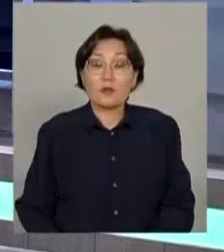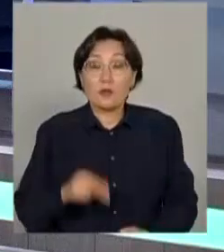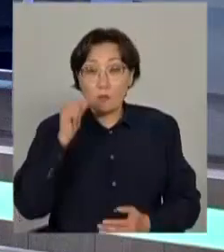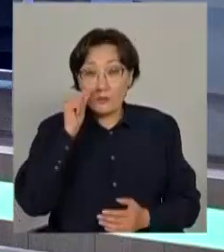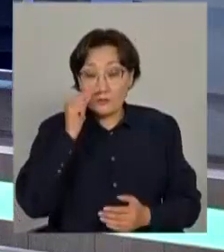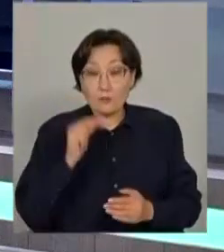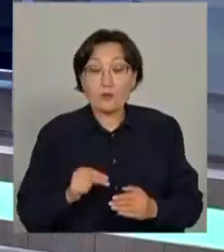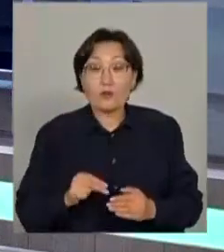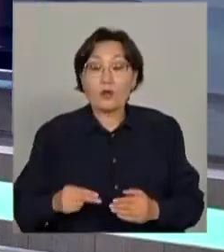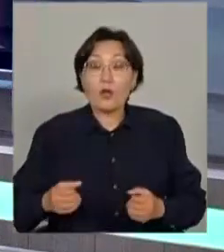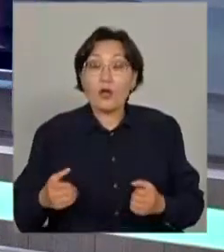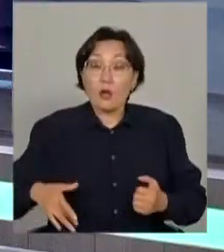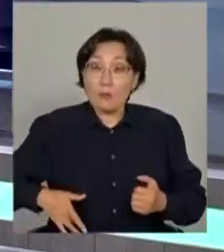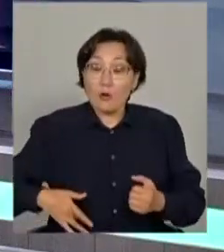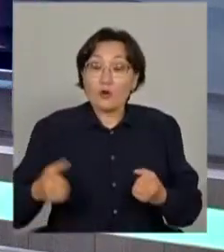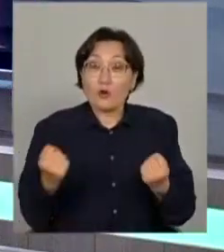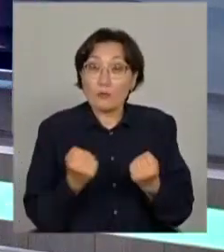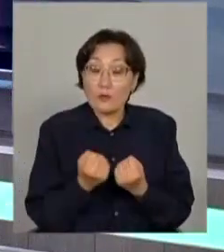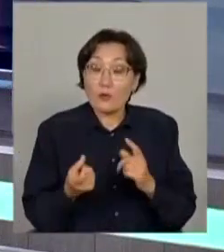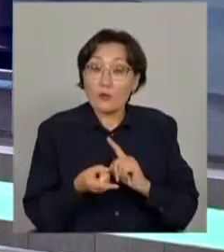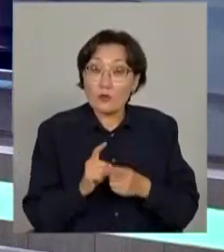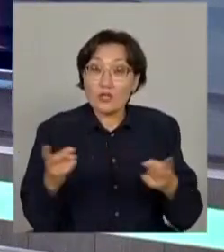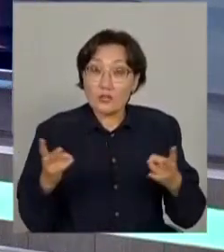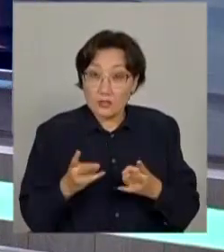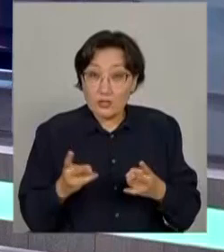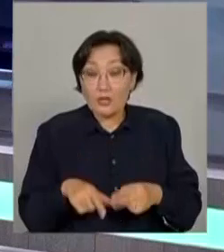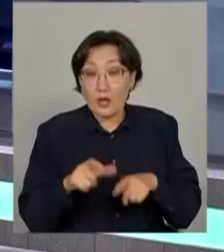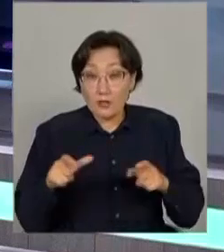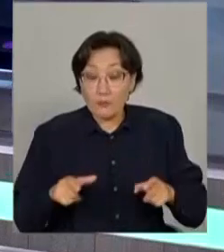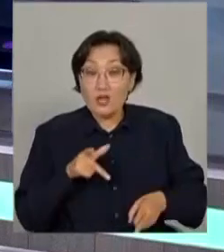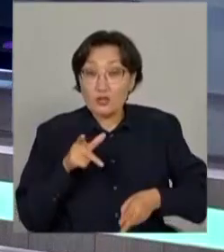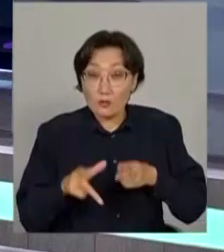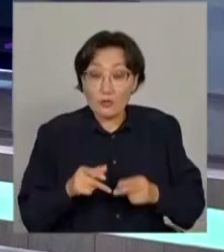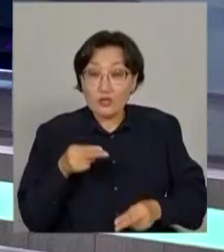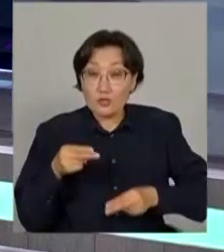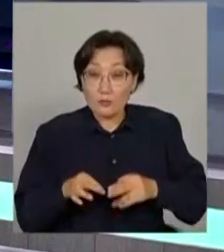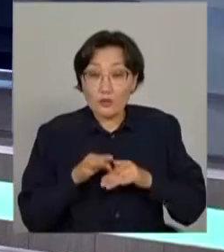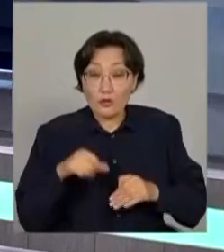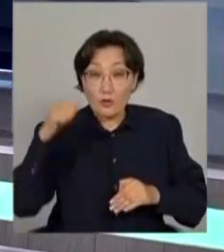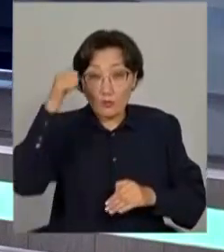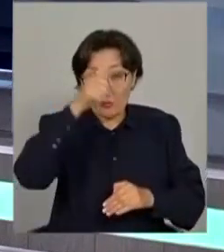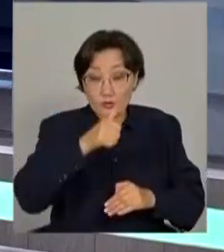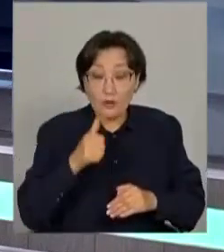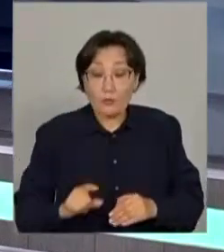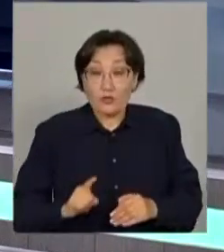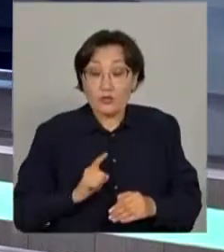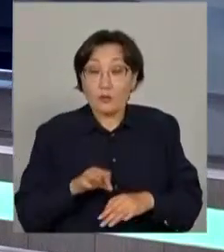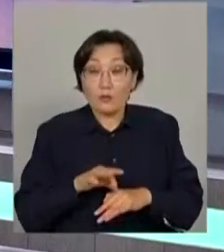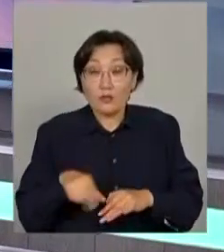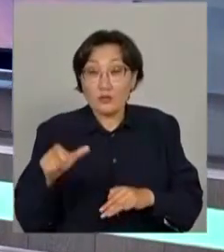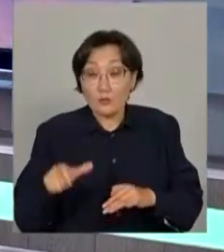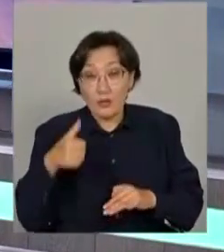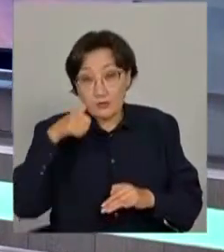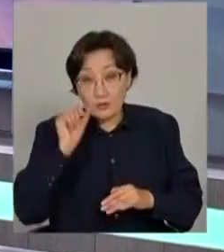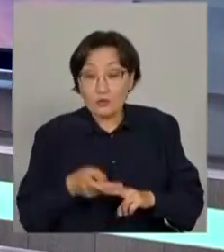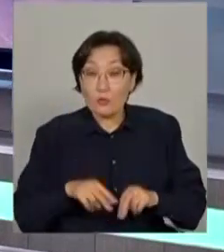Шымкентте бауыр мен бүйрек ауыстыруға мұқтаж жандар мұңын айтып шағымданды. Онсызда ота жасауды жылдар бойы күттіктеген науқастар кеше ғана